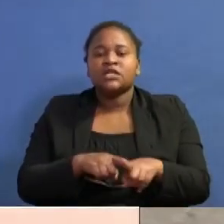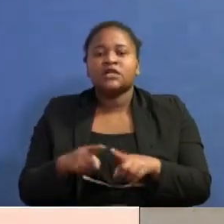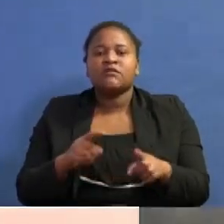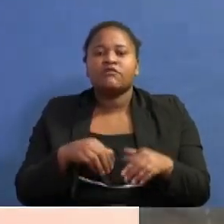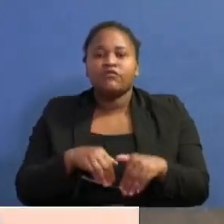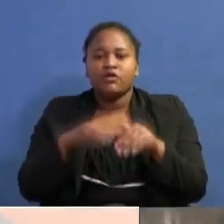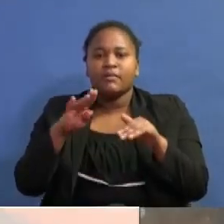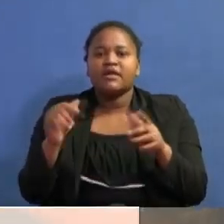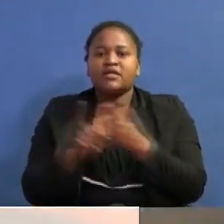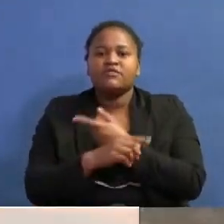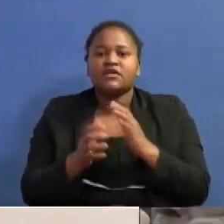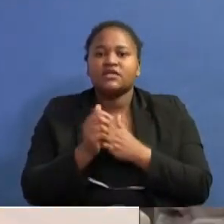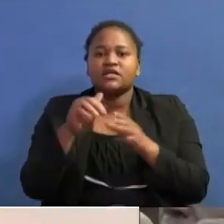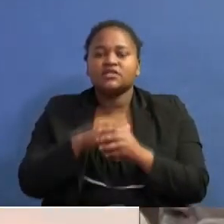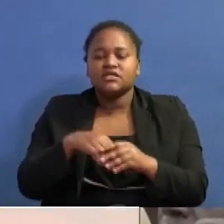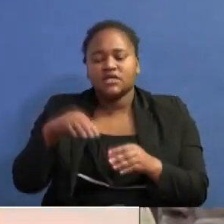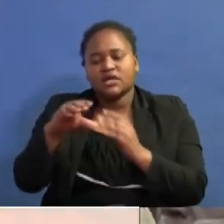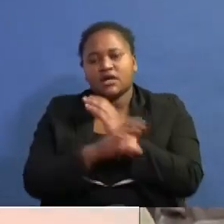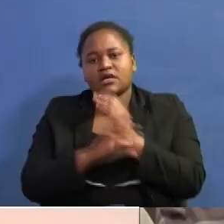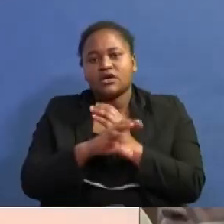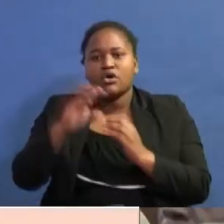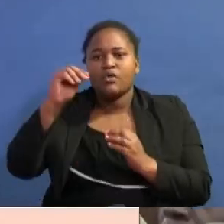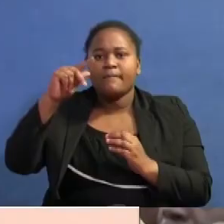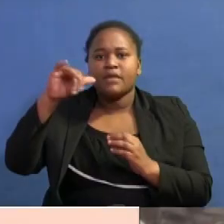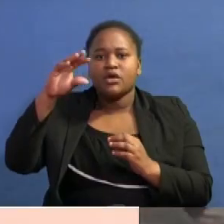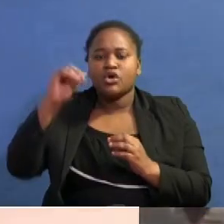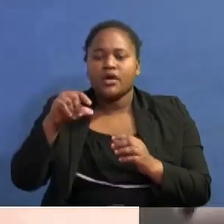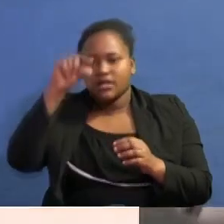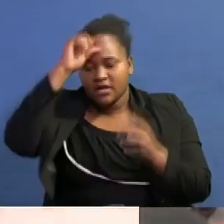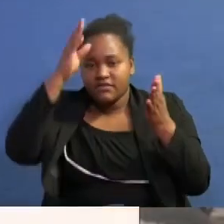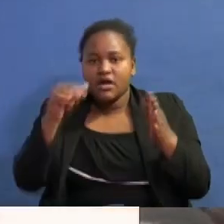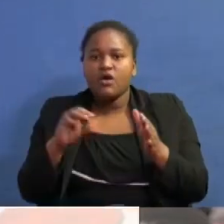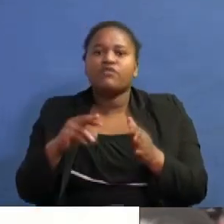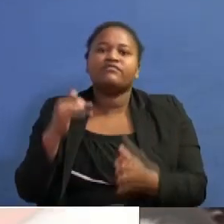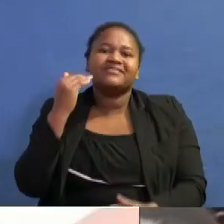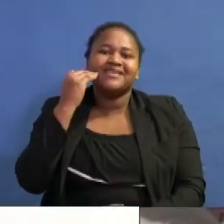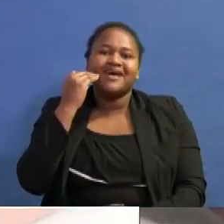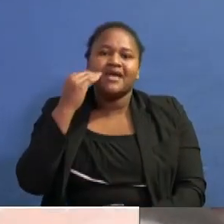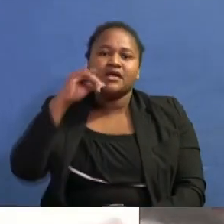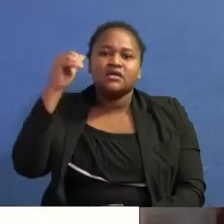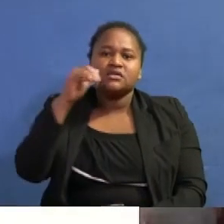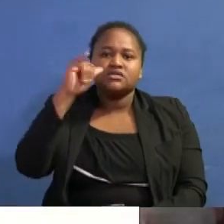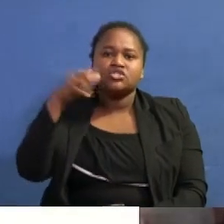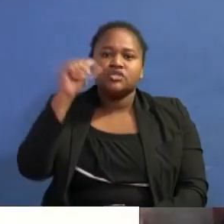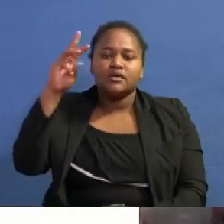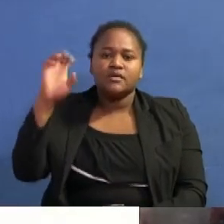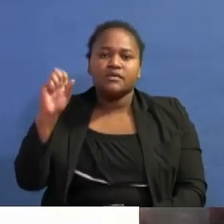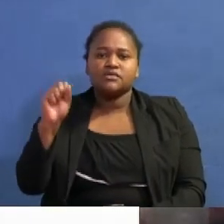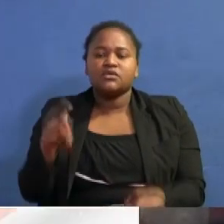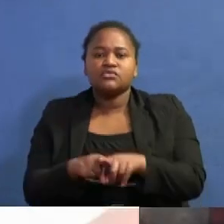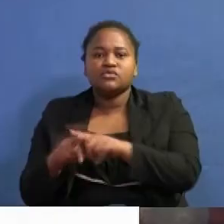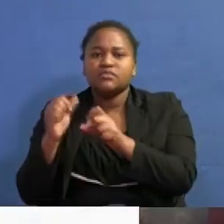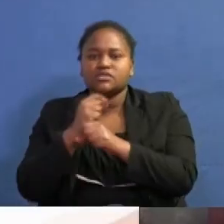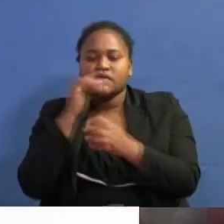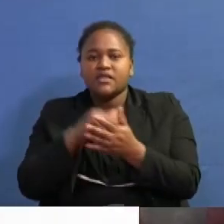mbalimbali serikalini, wakiwemo mheshimiwa Opiyo Wandayi na gavana wa kaunti ya Siaya, James Orengo. Rais